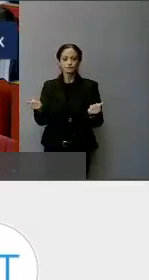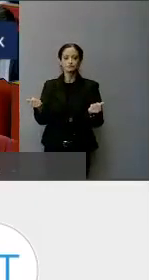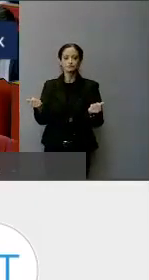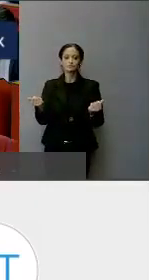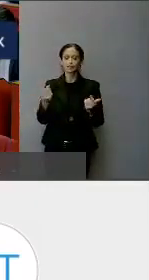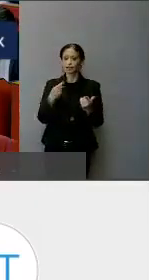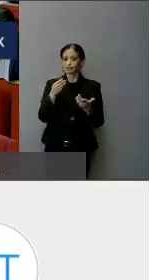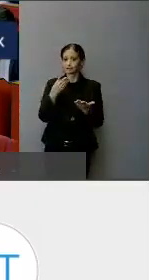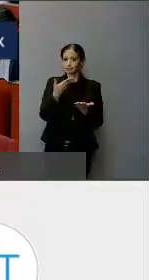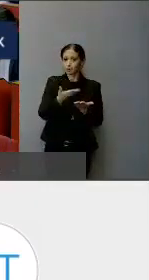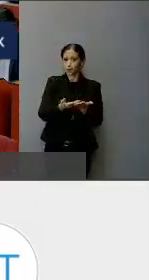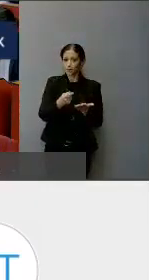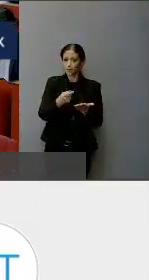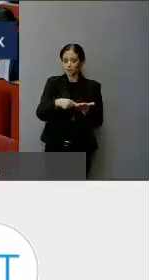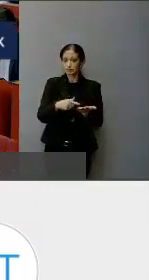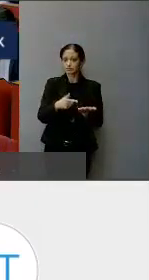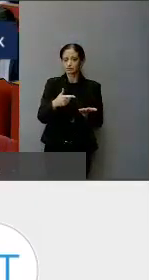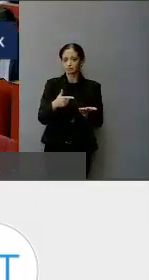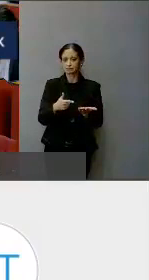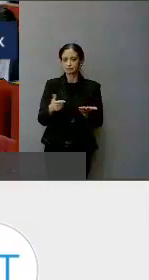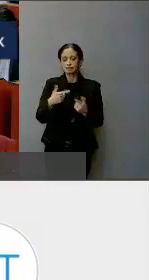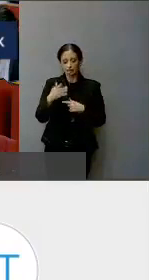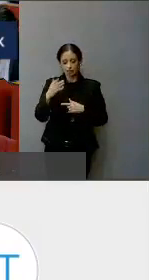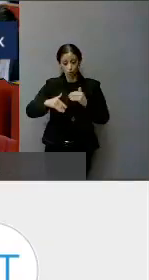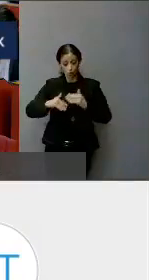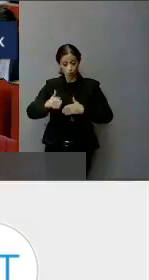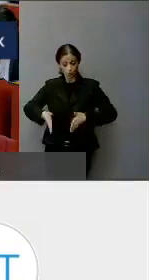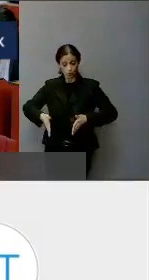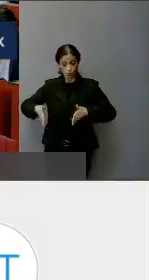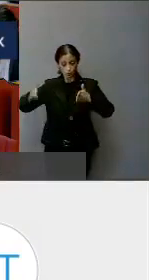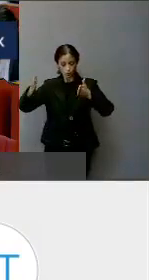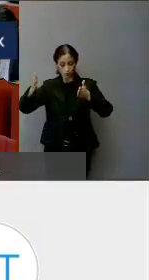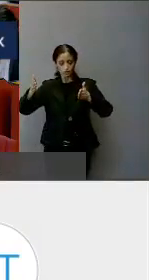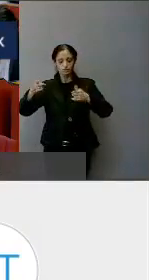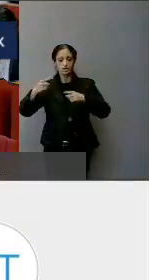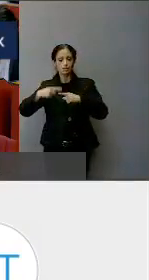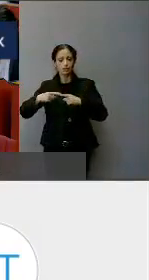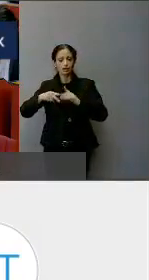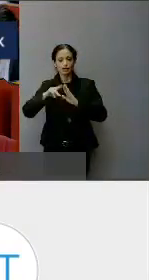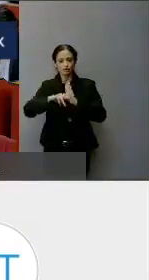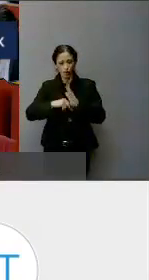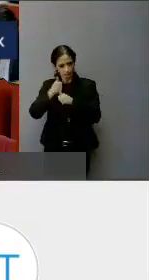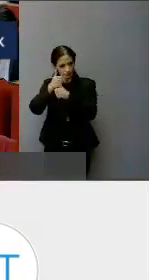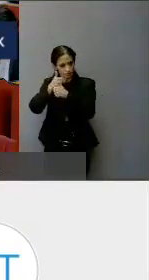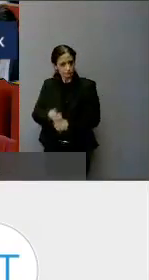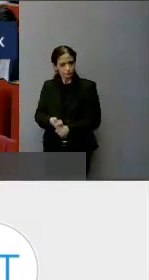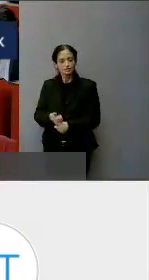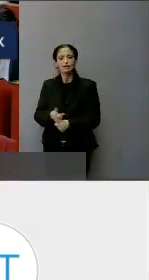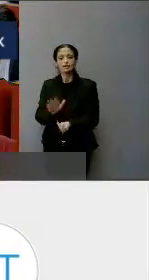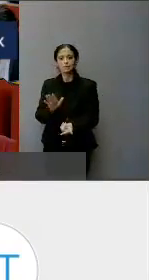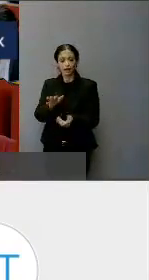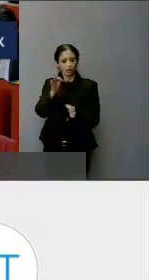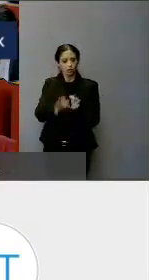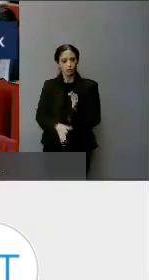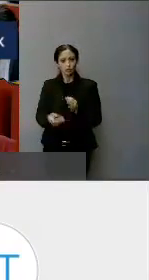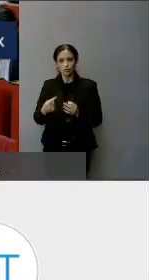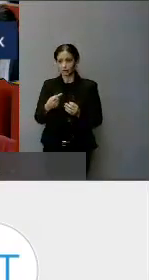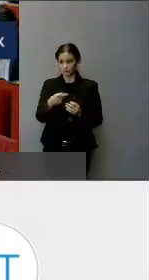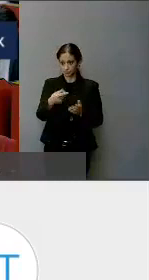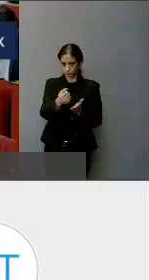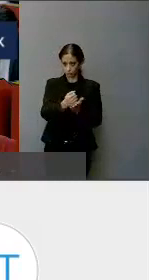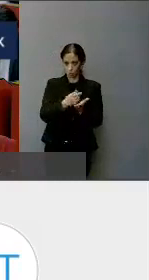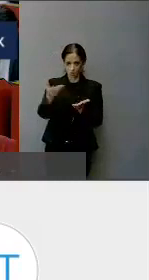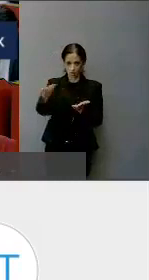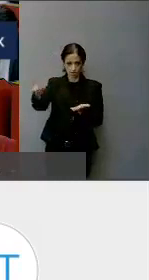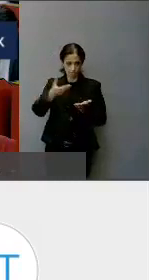si costruisce stando alle norme del piano triennale di coordinamento paesistico ma si dice contemporaneamente e ci date voi la documentazione